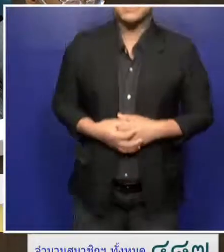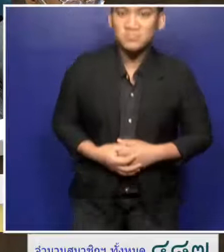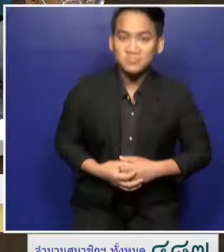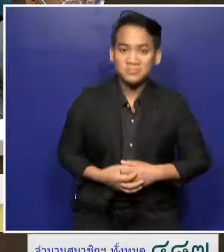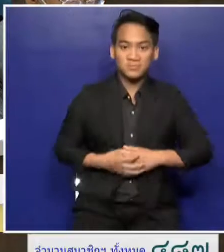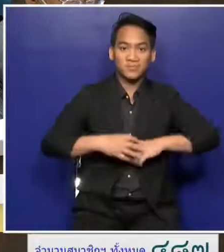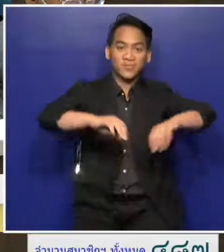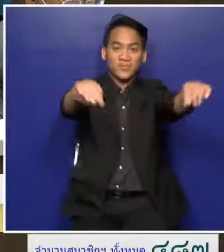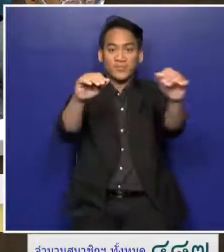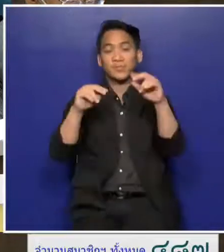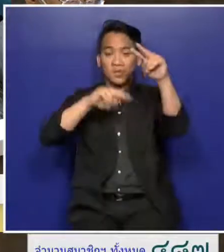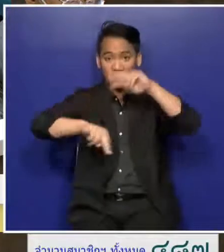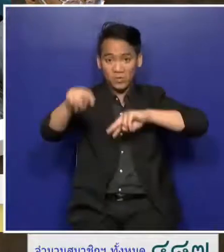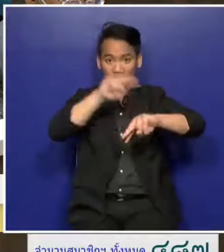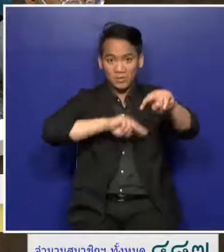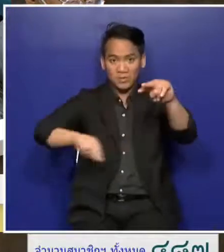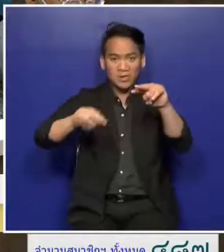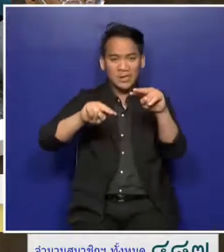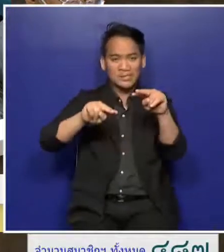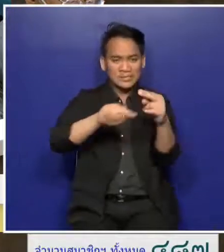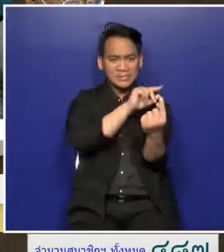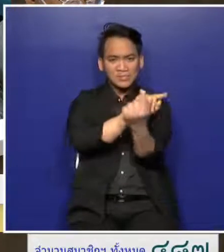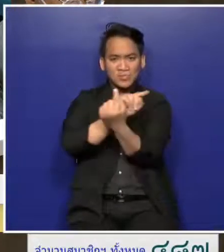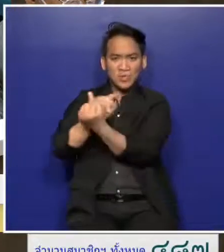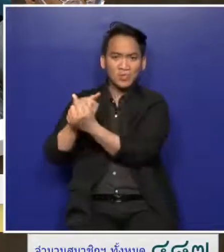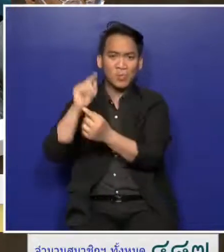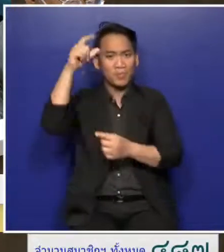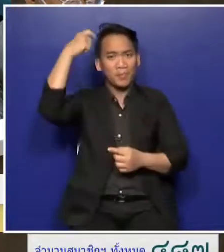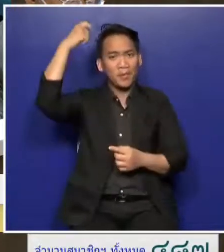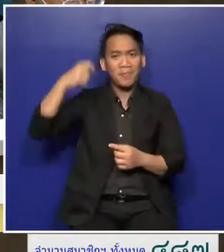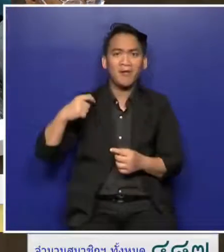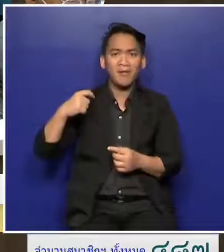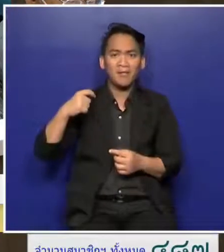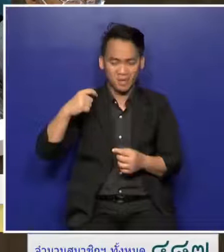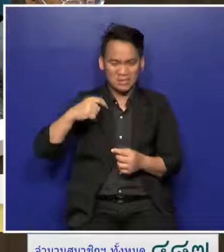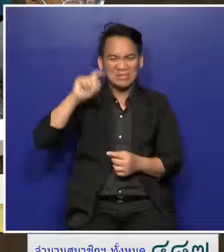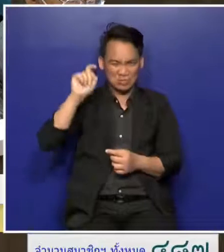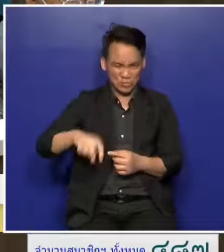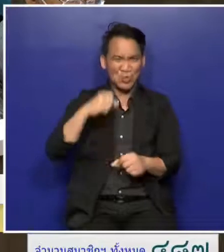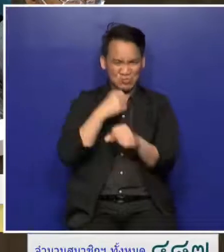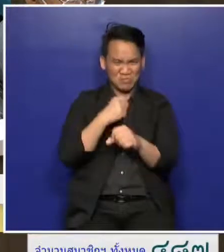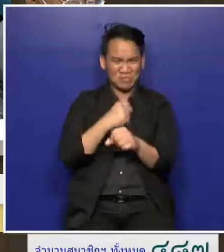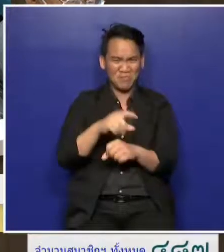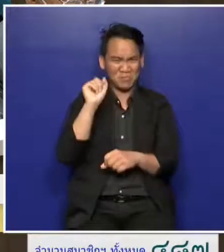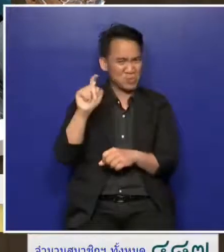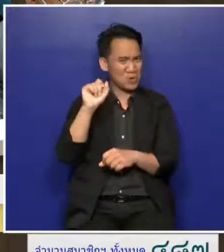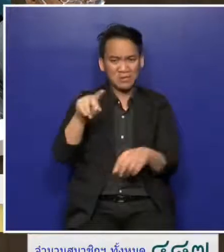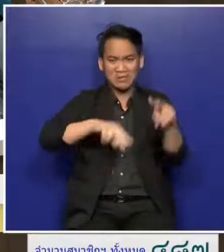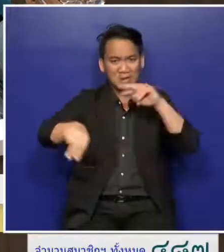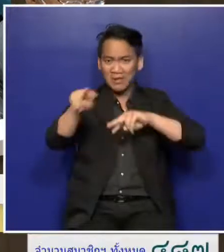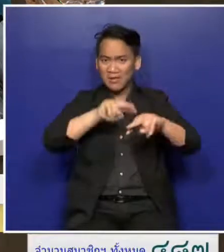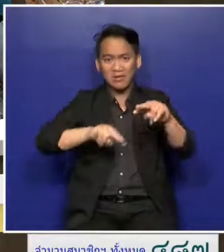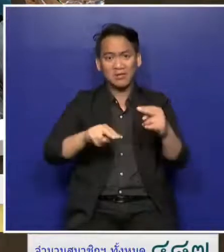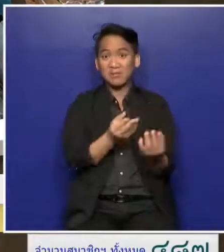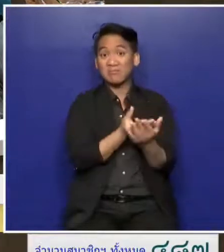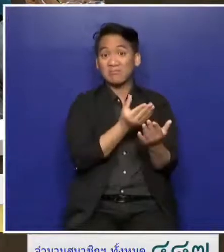มาต์นั้นจำเป็นอย่างยิ่งที่จะต้องเร่งค้นหาต่อไปรัฐบาลจะมาประหัดเงินเพื่อการตร